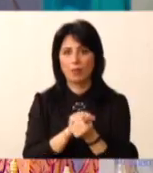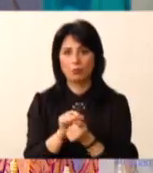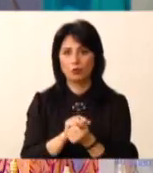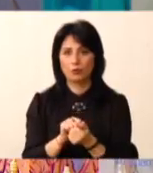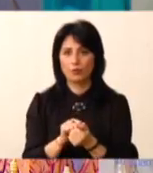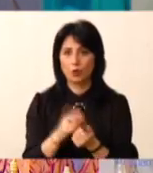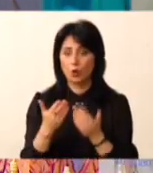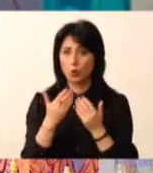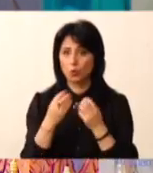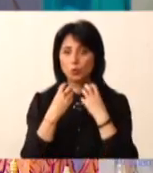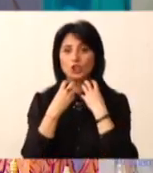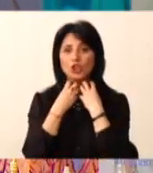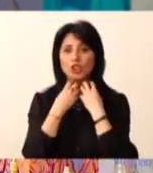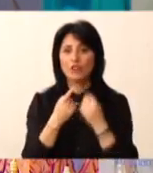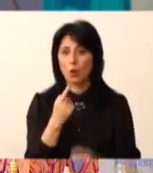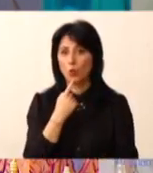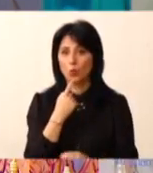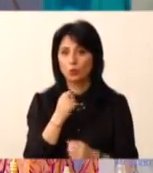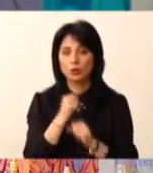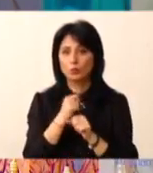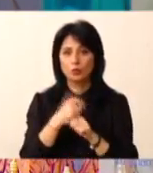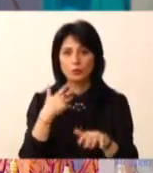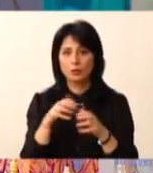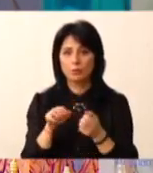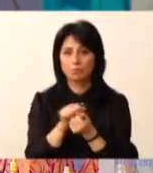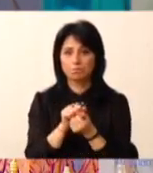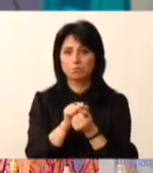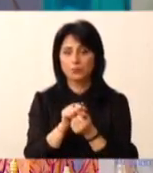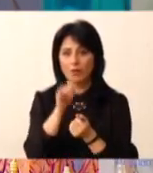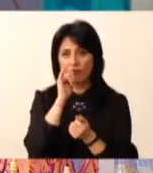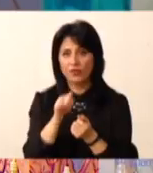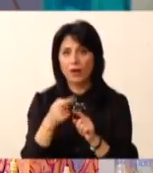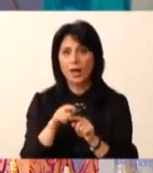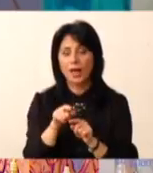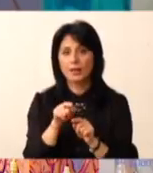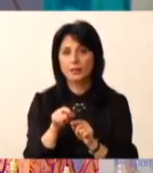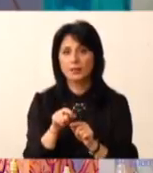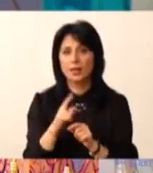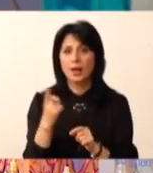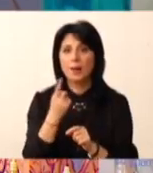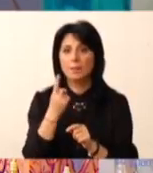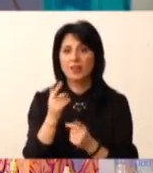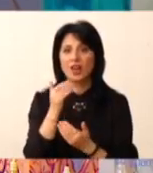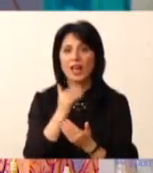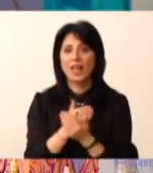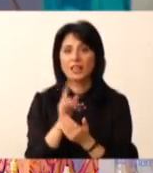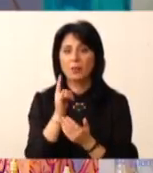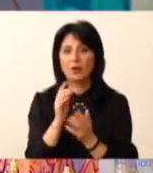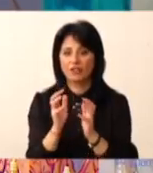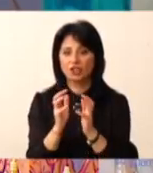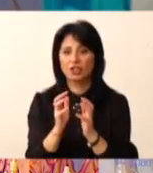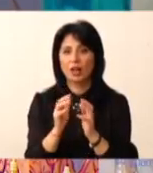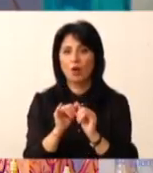გამომუშავება. და თუ ფარისებრ ჯირკვალს უჭირს, თუ აქვს რაღაც გარკვეული პრობლემა, აი ეს პირველი ეტაპები ბავშვის